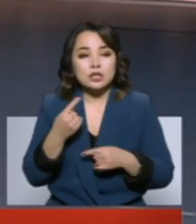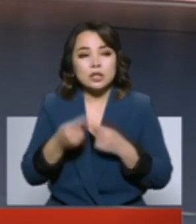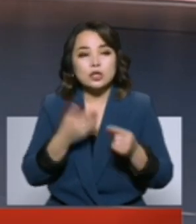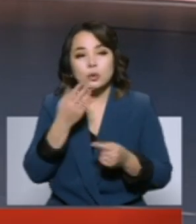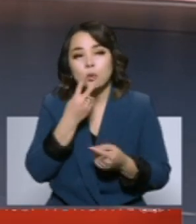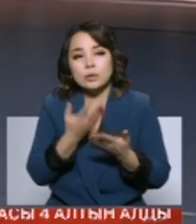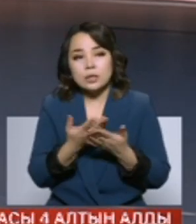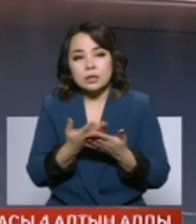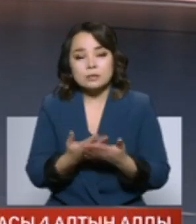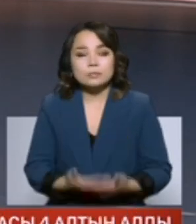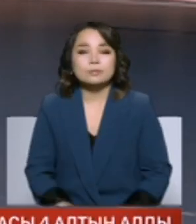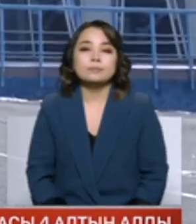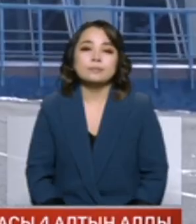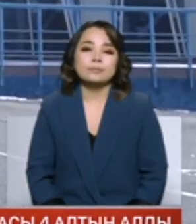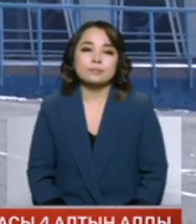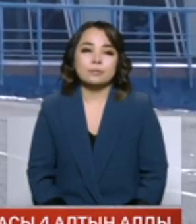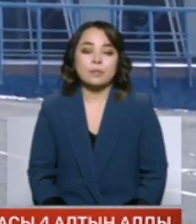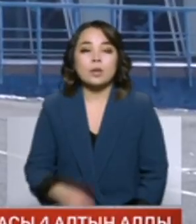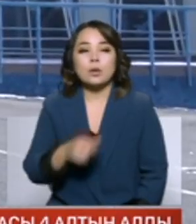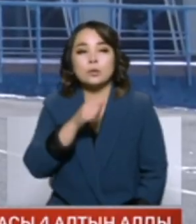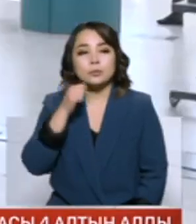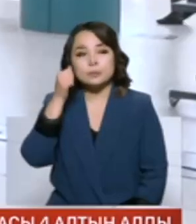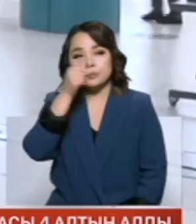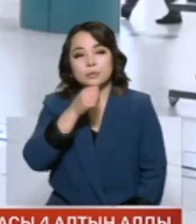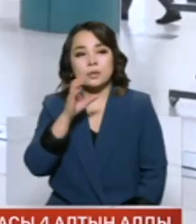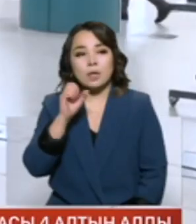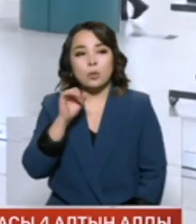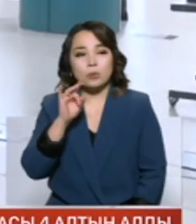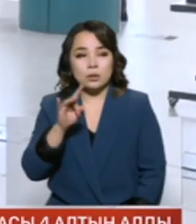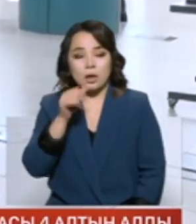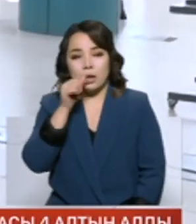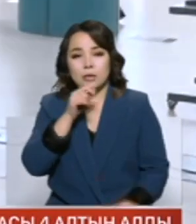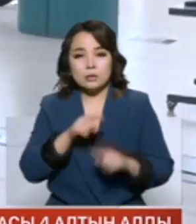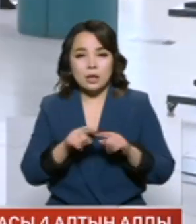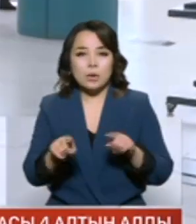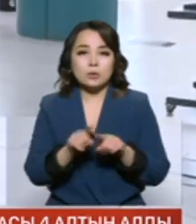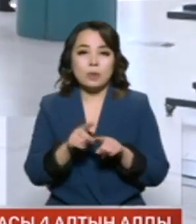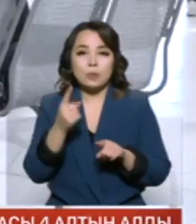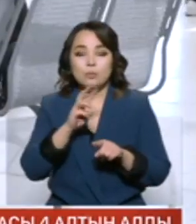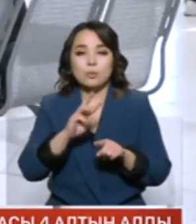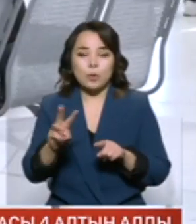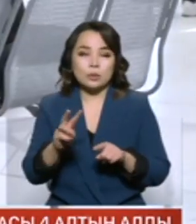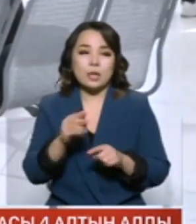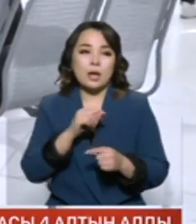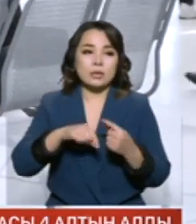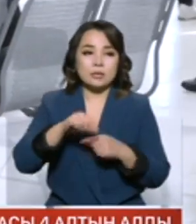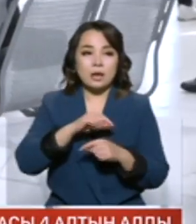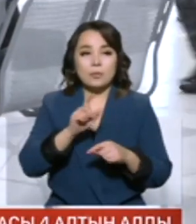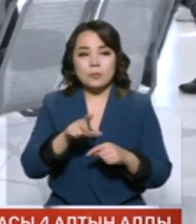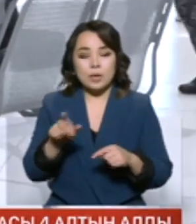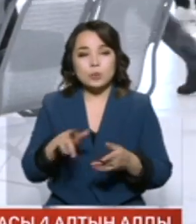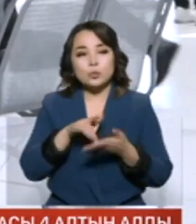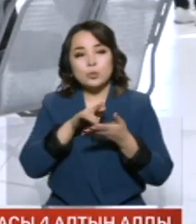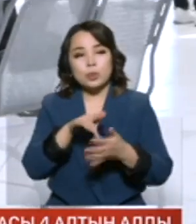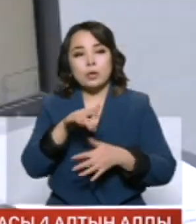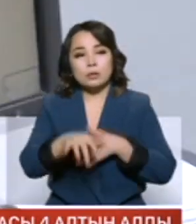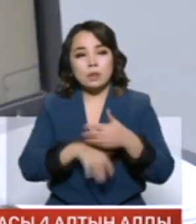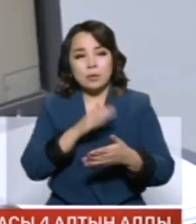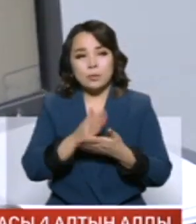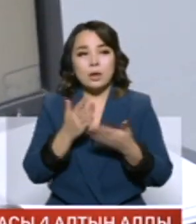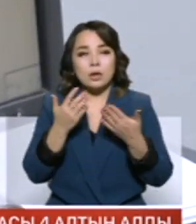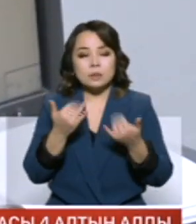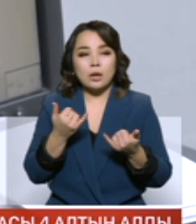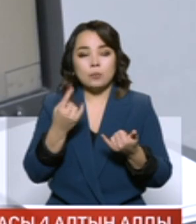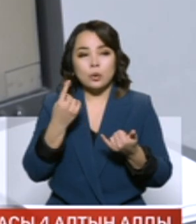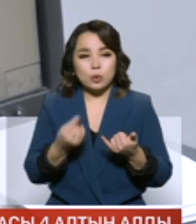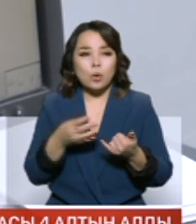сюжетте. Өткен жылдың сәуір айынан бері Қорғас ынтымақтастық орталығына 1 миллионнан астам кәсіпкер мен турист кіріп шыққан. Ал бір күнде қазір бұл